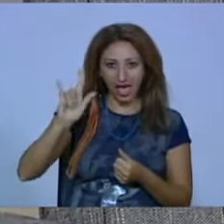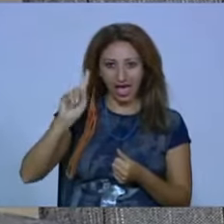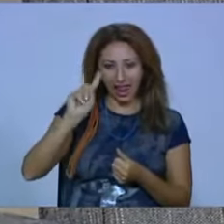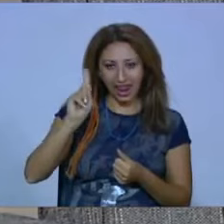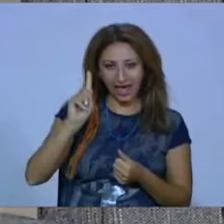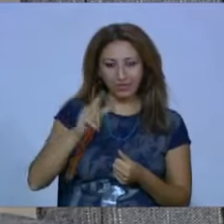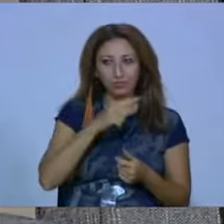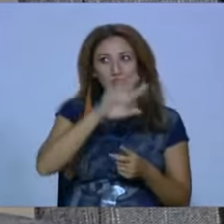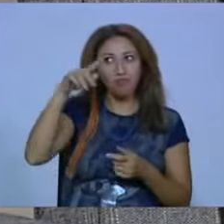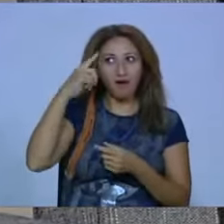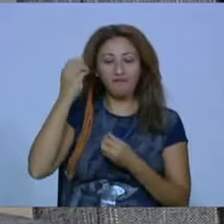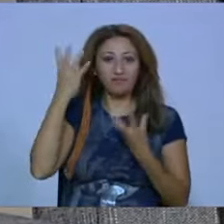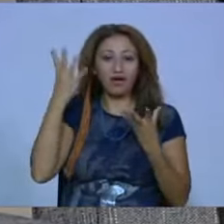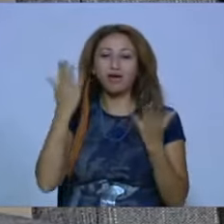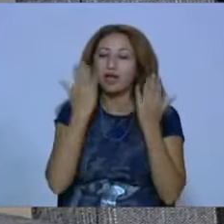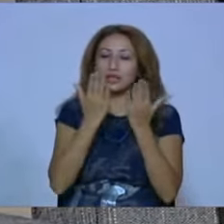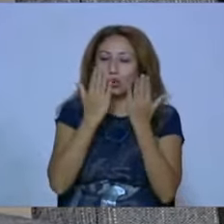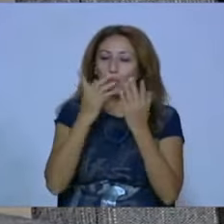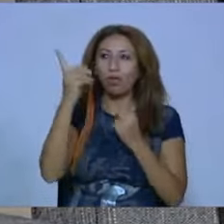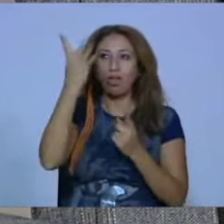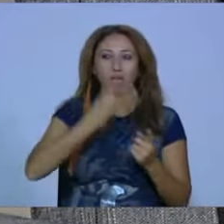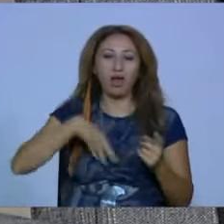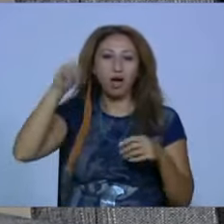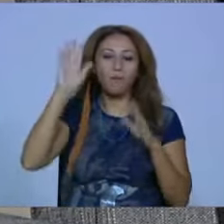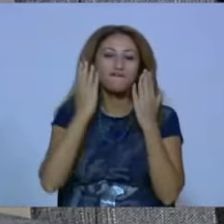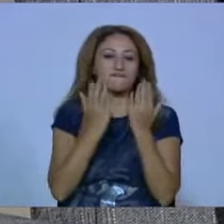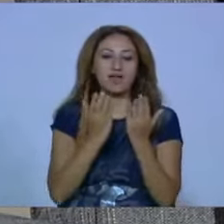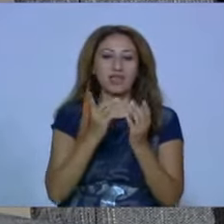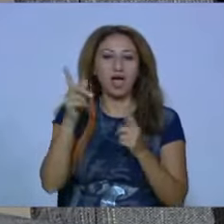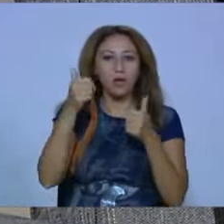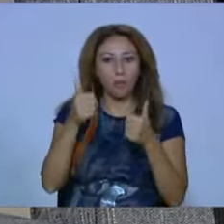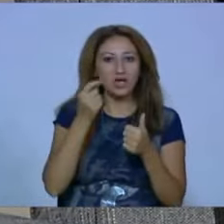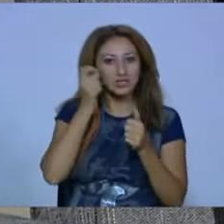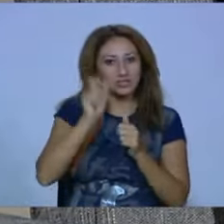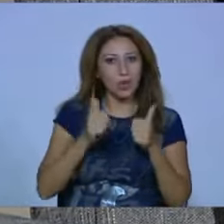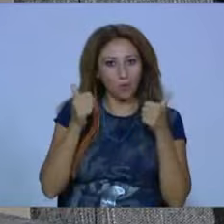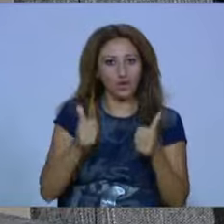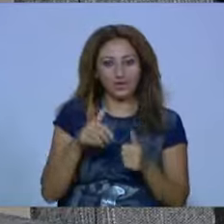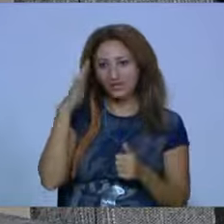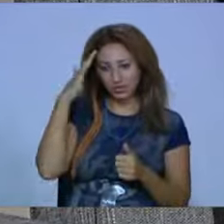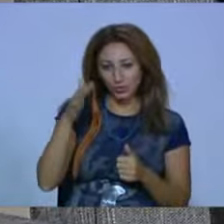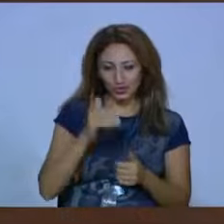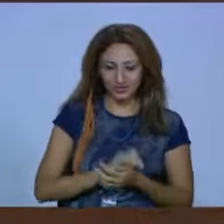افتكروه وادعوا له، ترحموا عليه وقولوا له الفاتحه. كان انسان عظيم. اشكركم جدا.